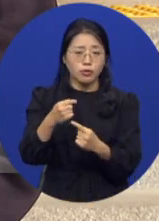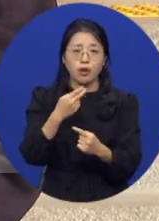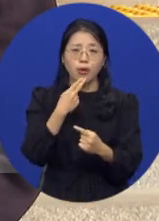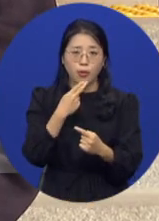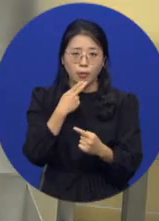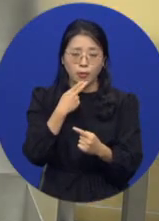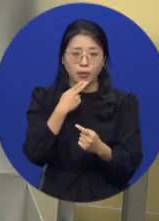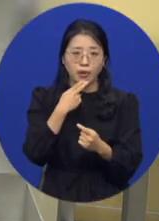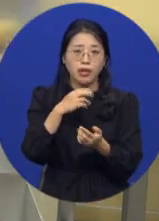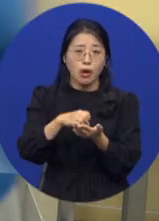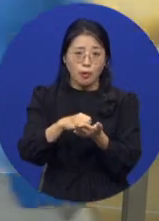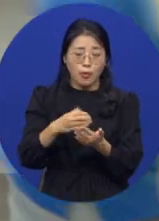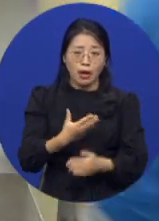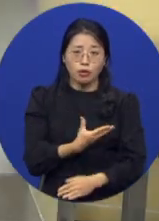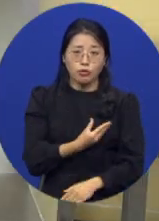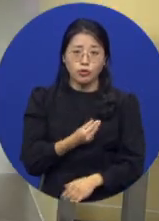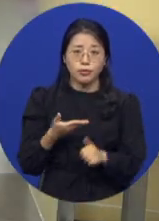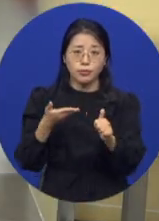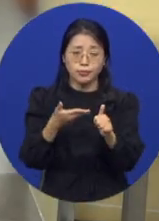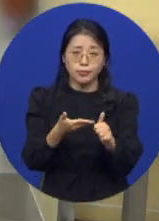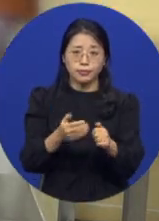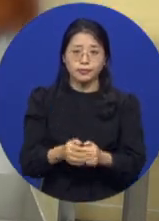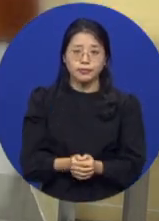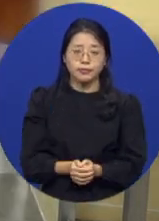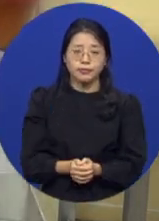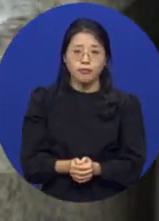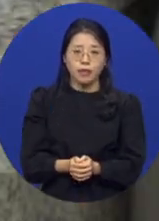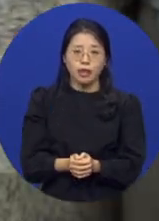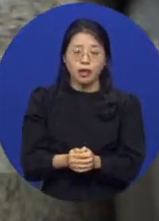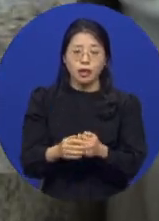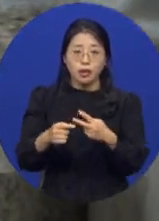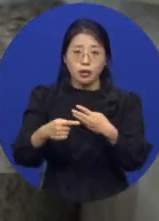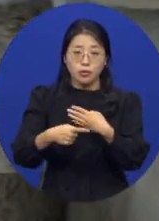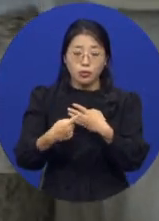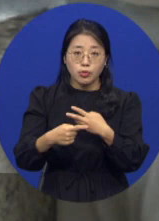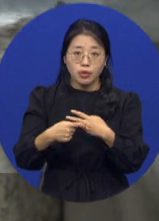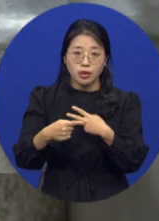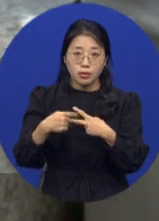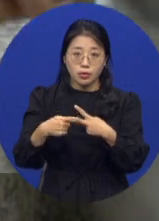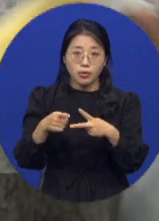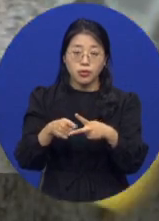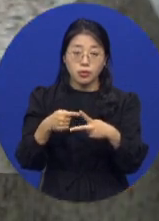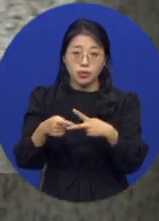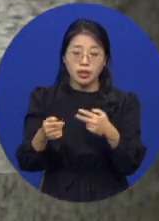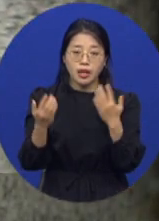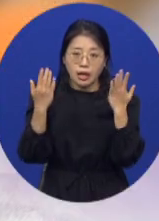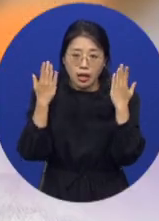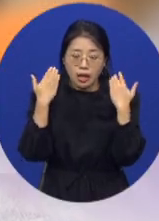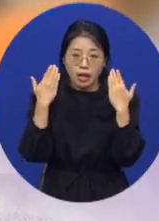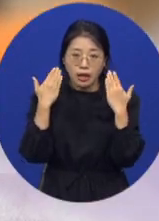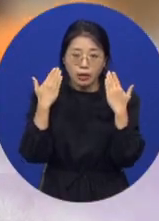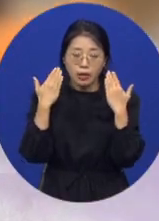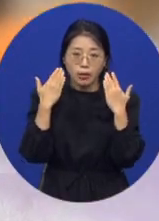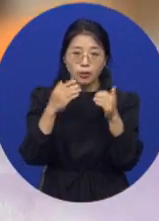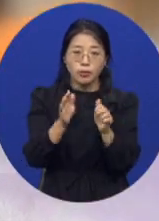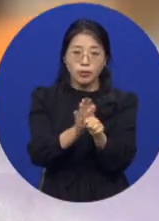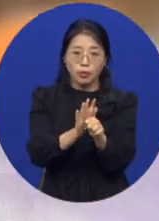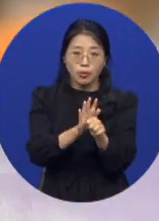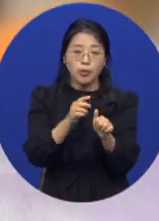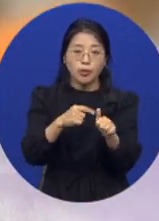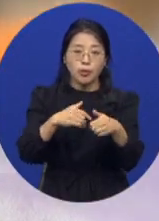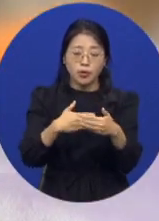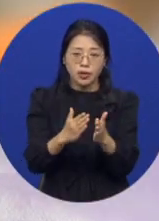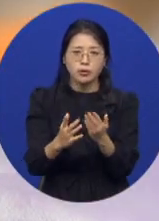않고 빵과 우유 등을 제공합니다. 초등 돌봄 교실은 109개 학교 중 24곳이 통합 운영